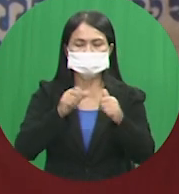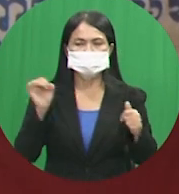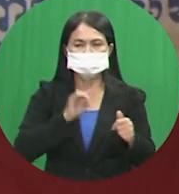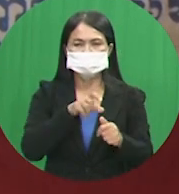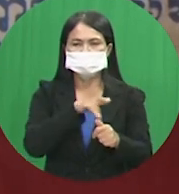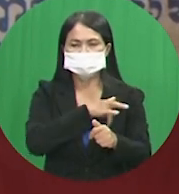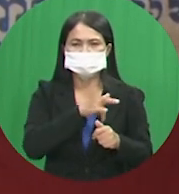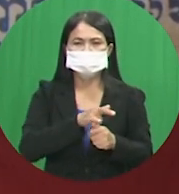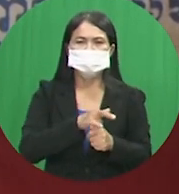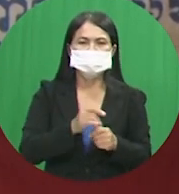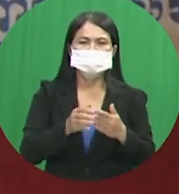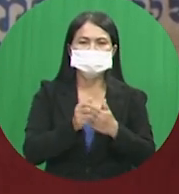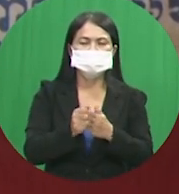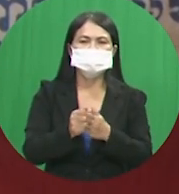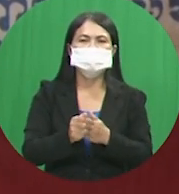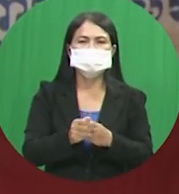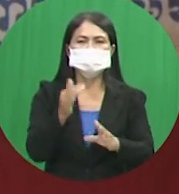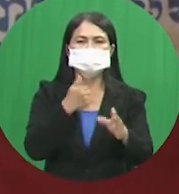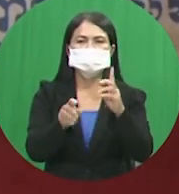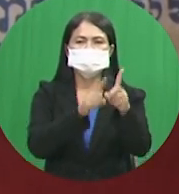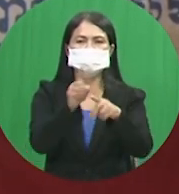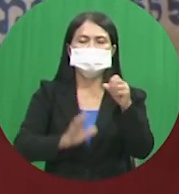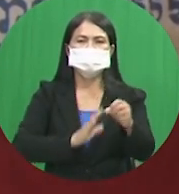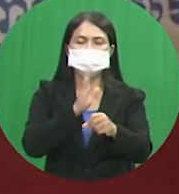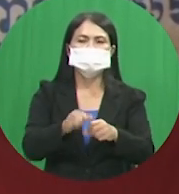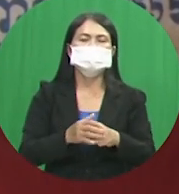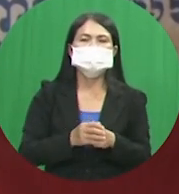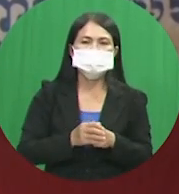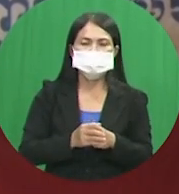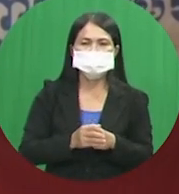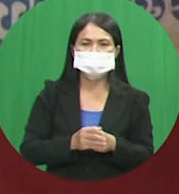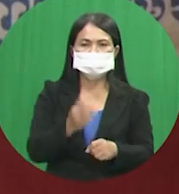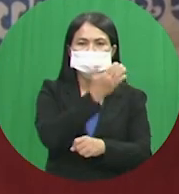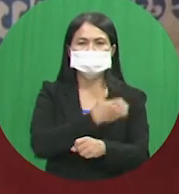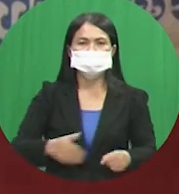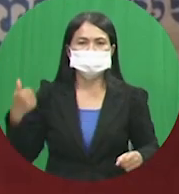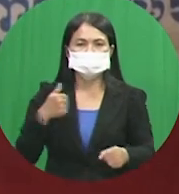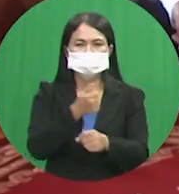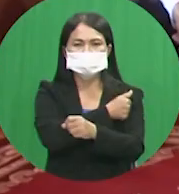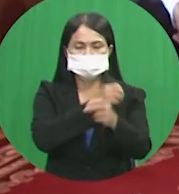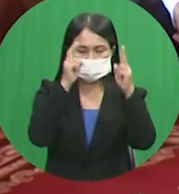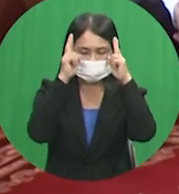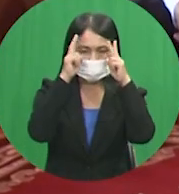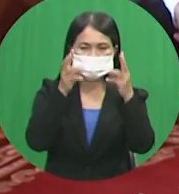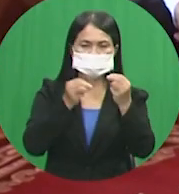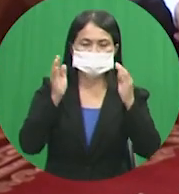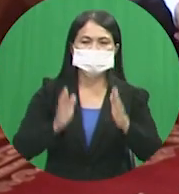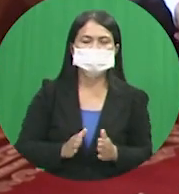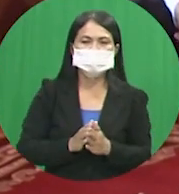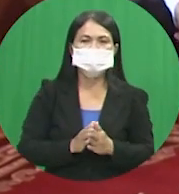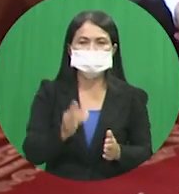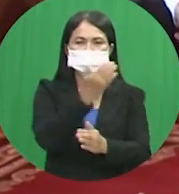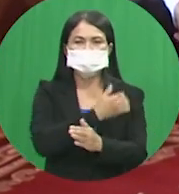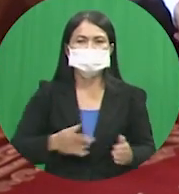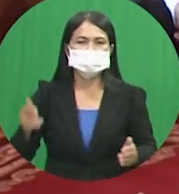กิตนาบานนอมเนกาปดามพญาสะสูสกตุกปีสำนักสำนักเดโจฮุนไซนิโยรัมนตรีหนึ่งส